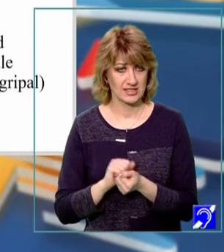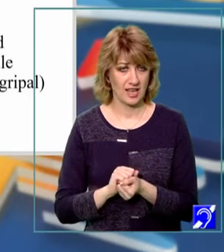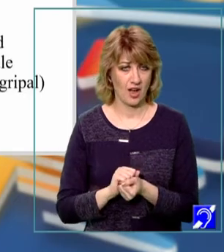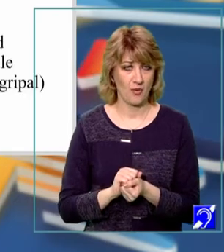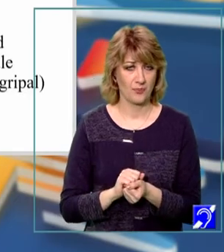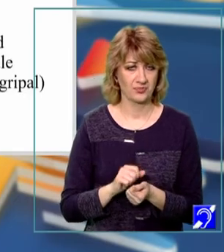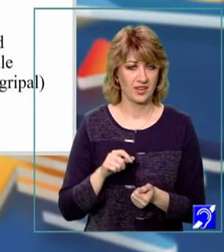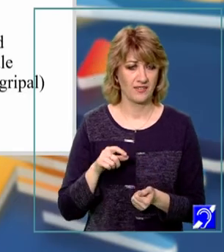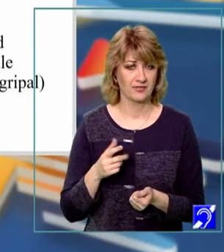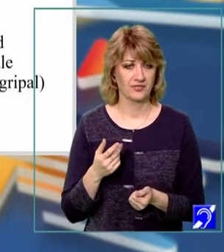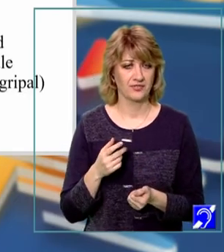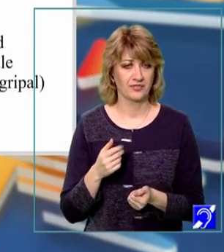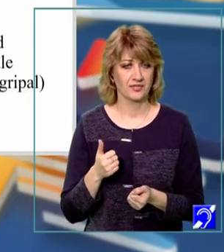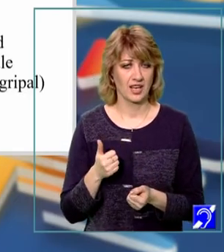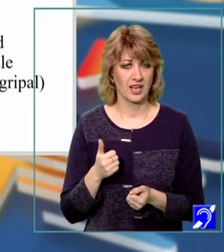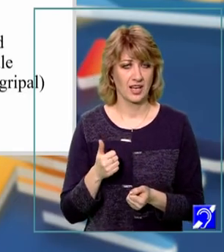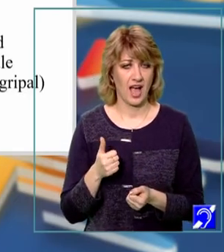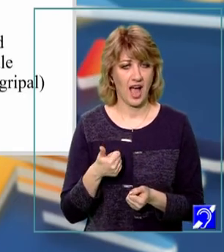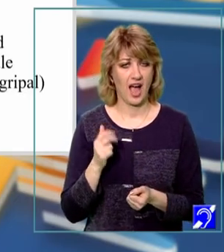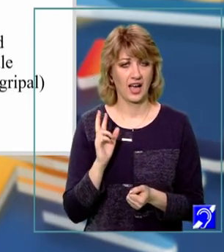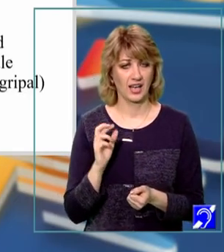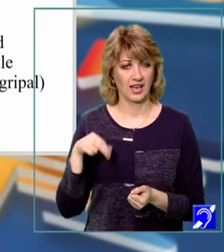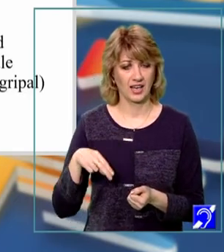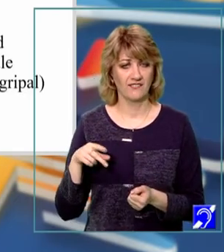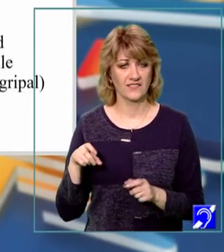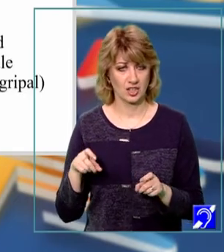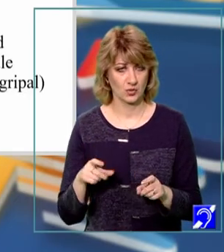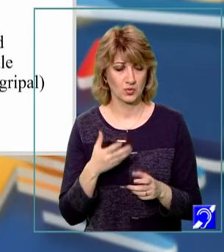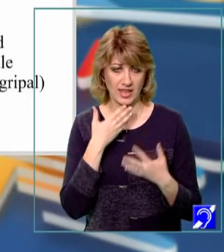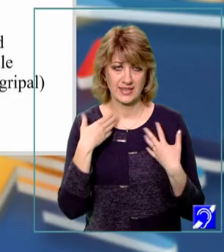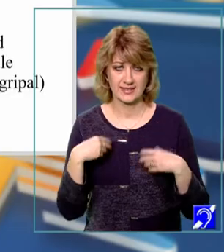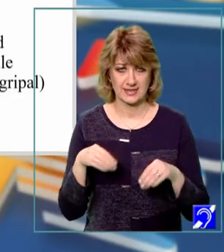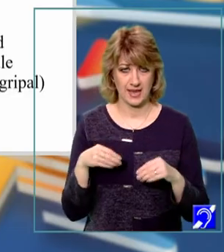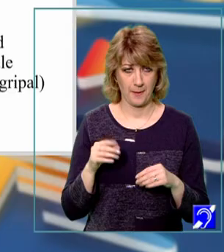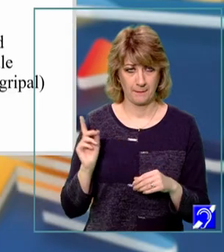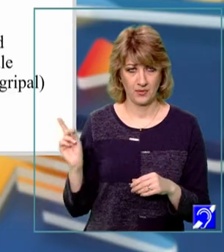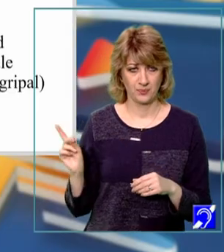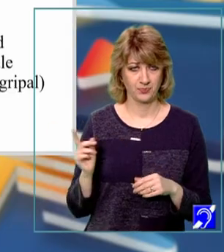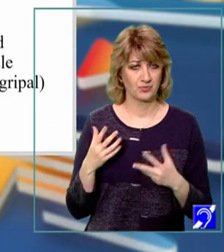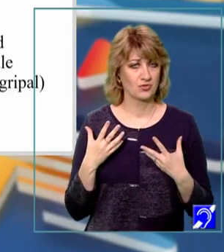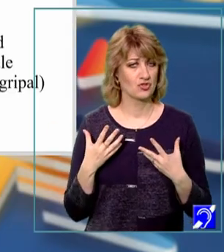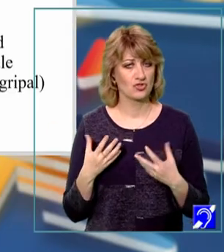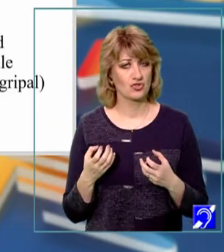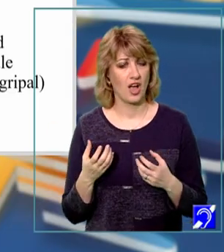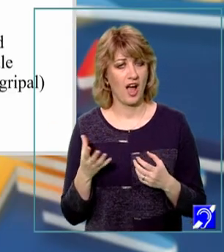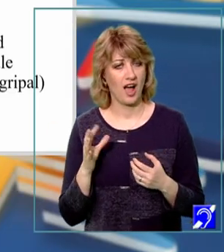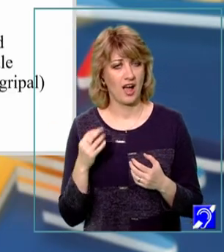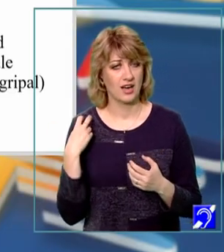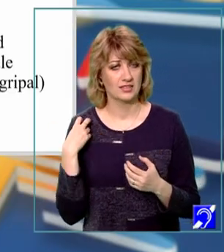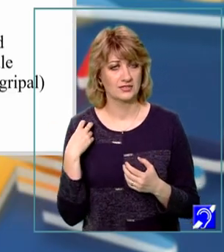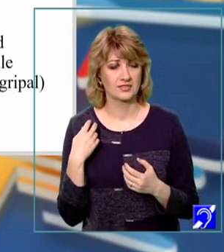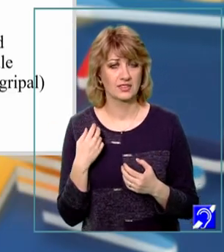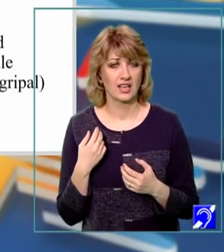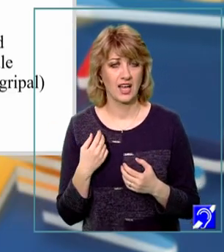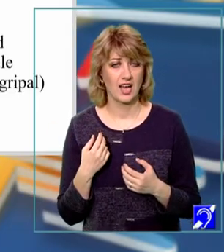dezoxiribovirusurile, iată, observăm aici câteva exemple, Cealaltă categorie are